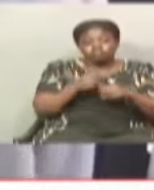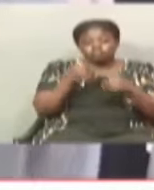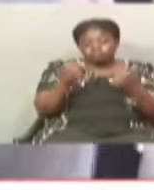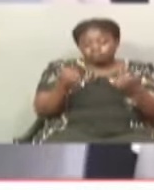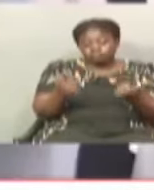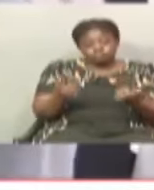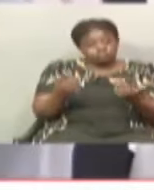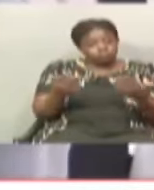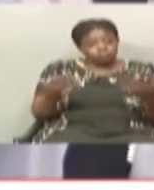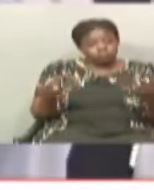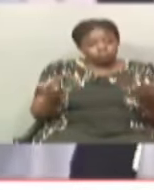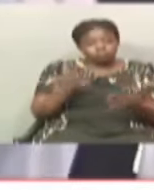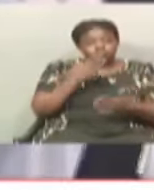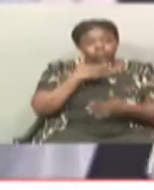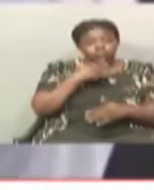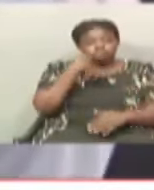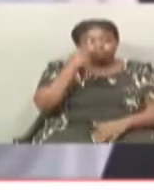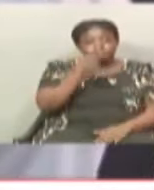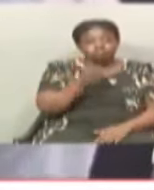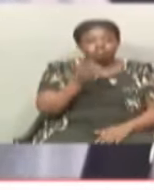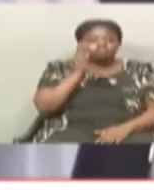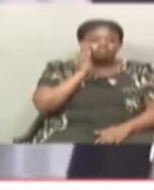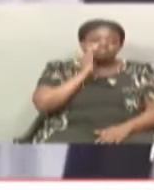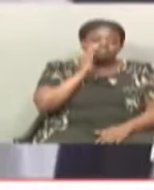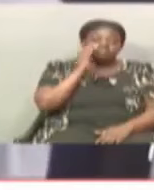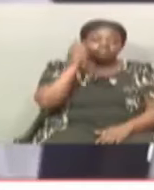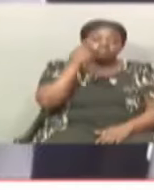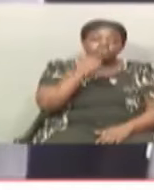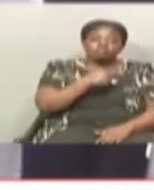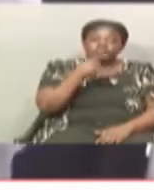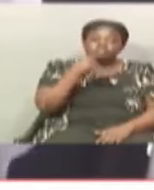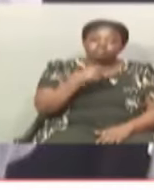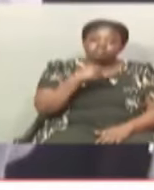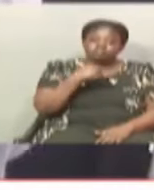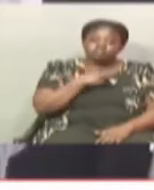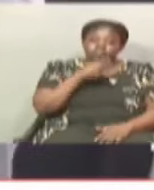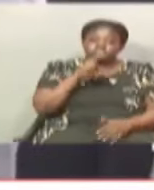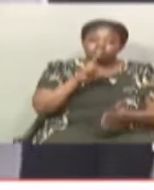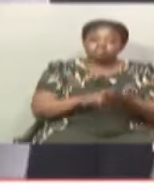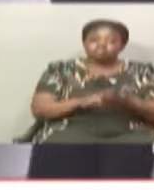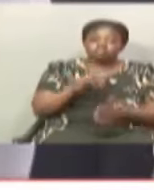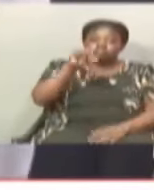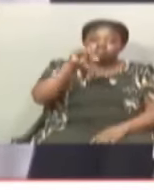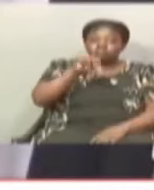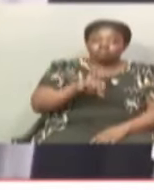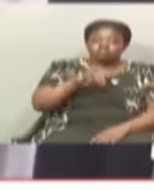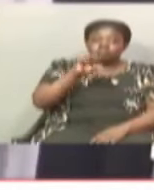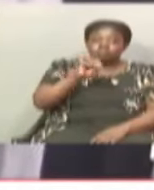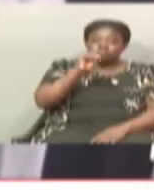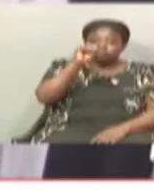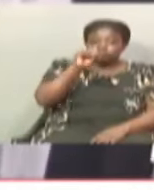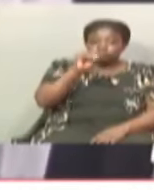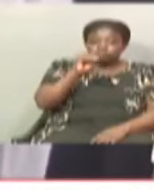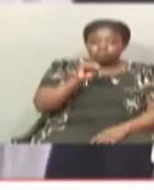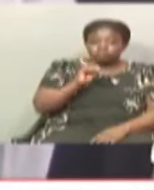bino nga beetaaga miliyoni 2 mu lunaku nkakasa nti 9 ku 10 abali wano